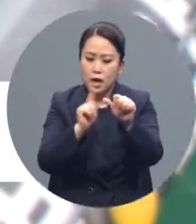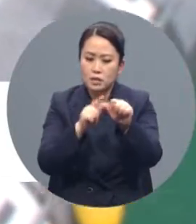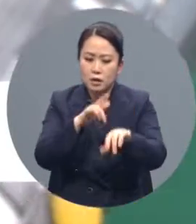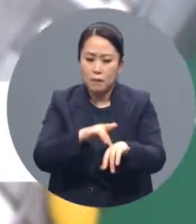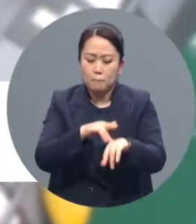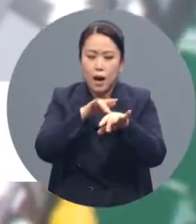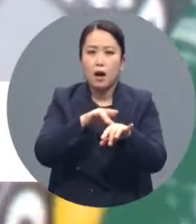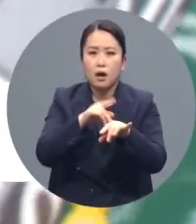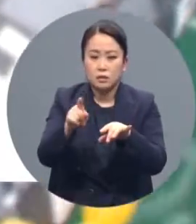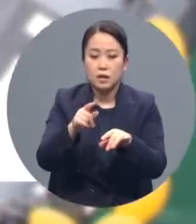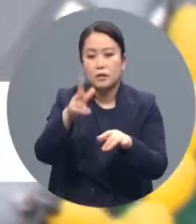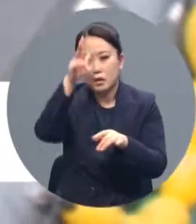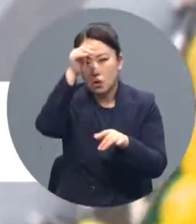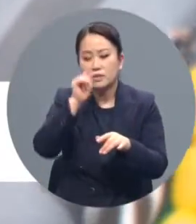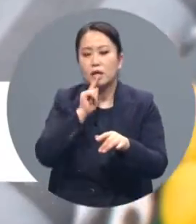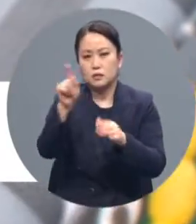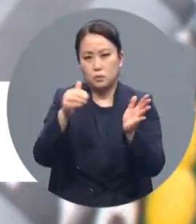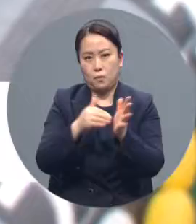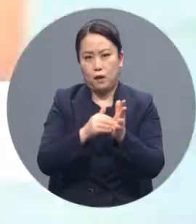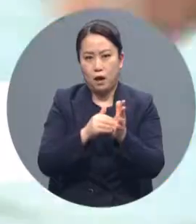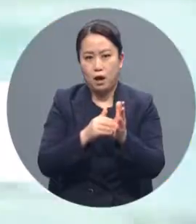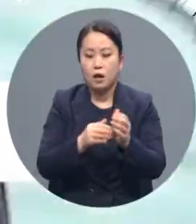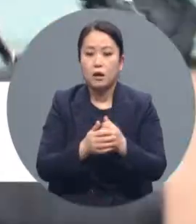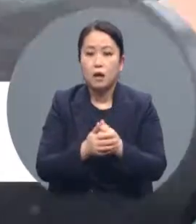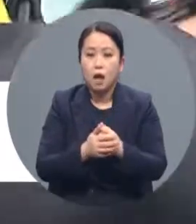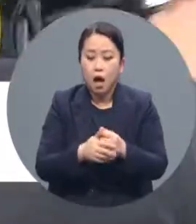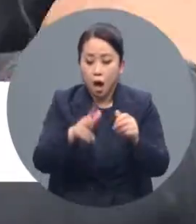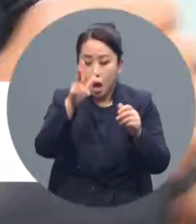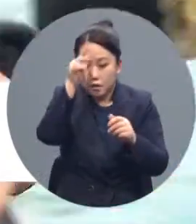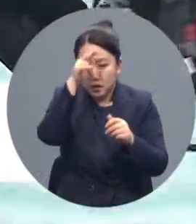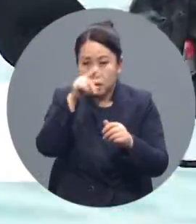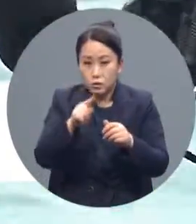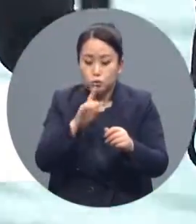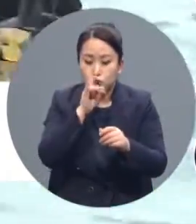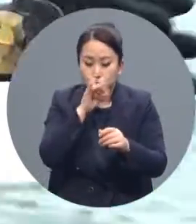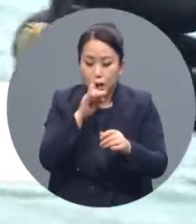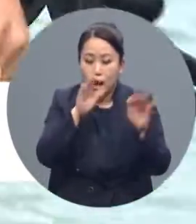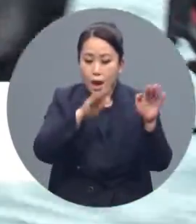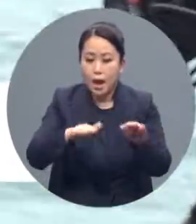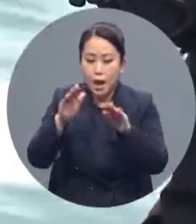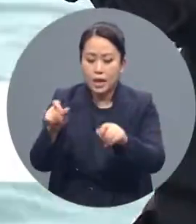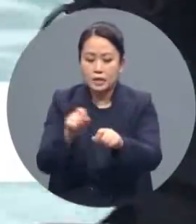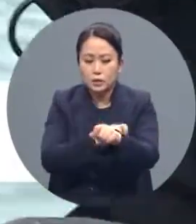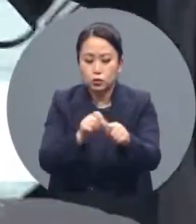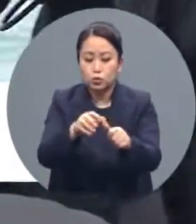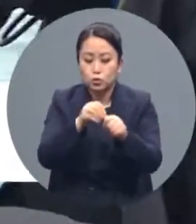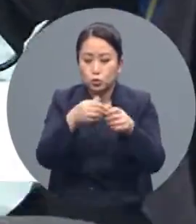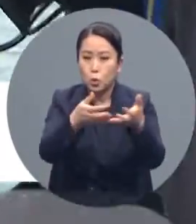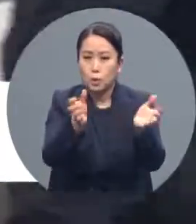신고가 해경에 접수됐습니다. 해경은 중앙해양특수구조단을 급파하고